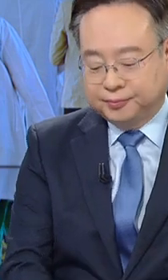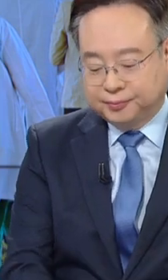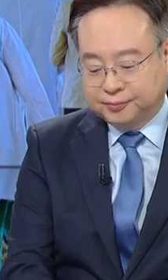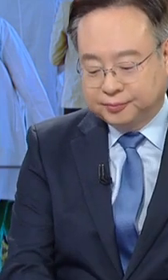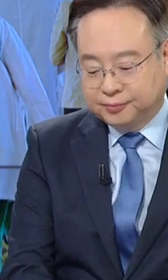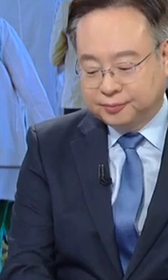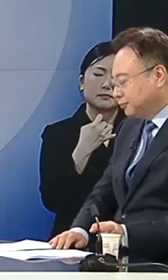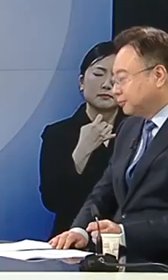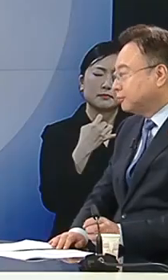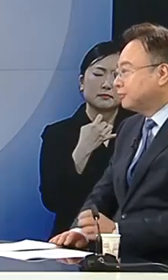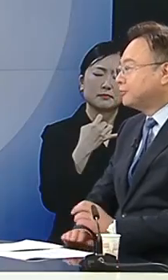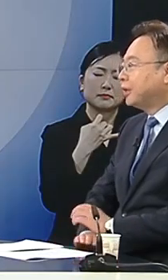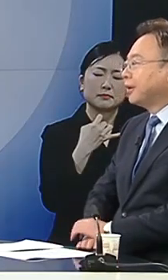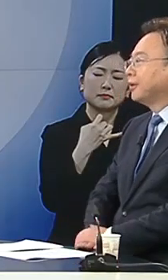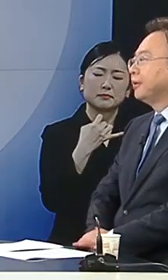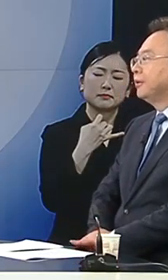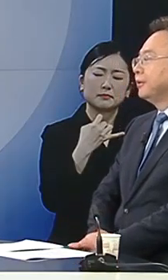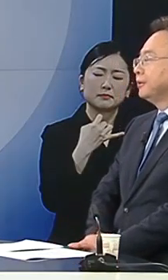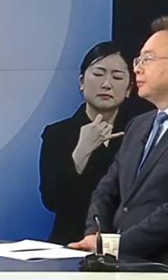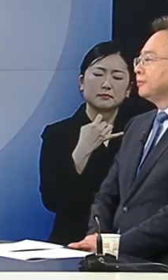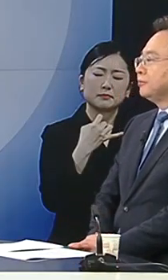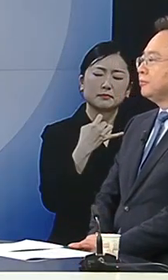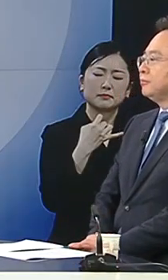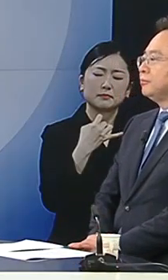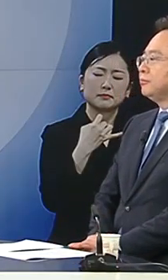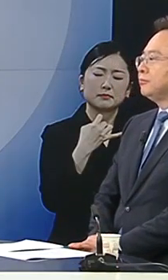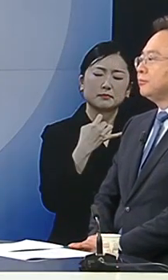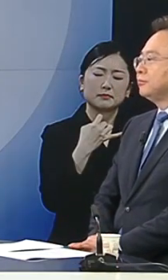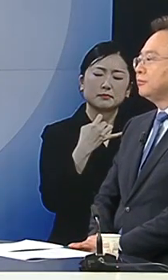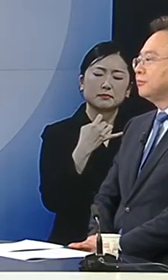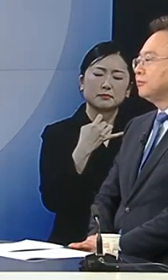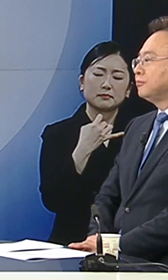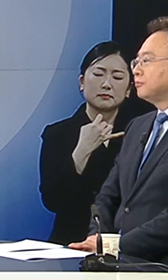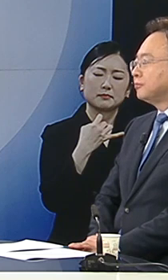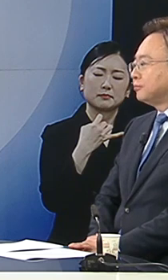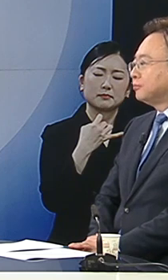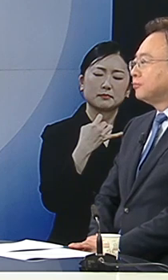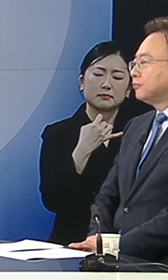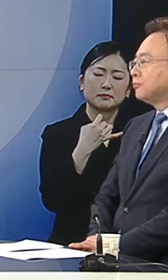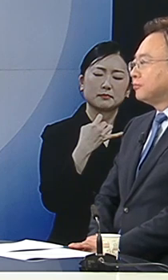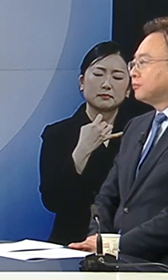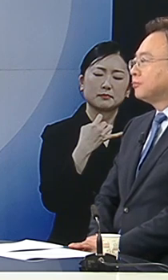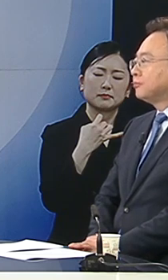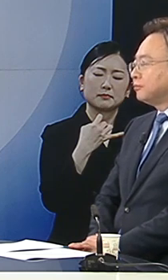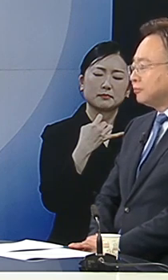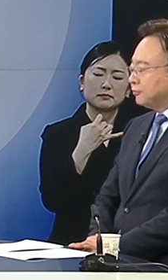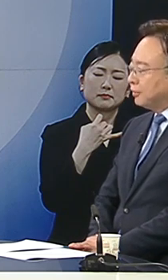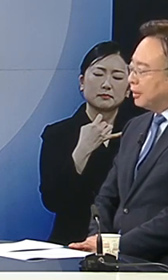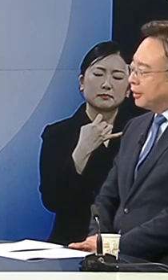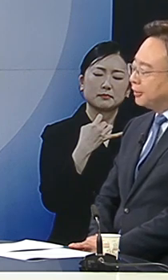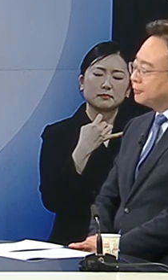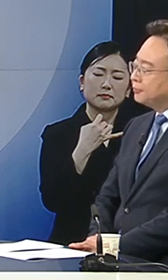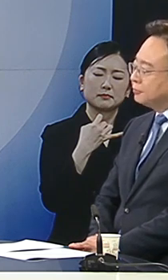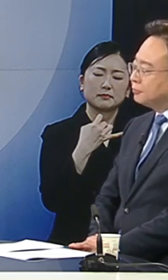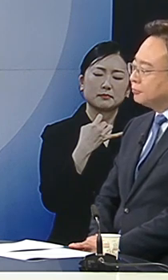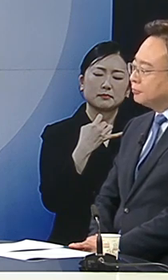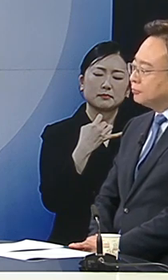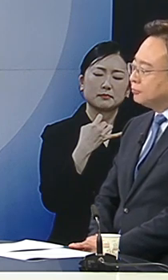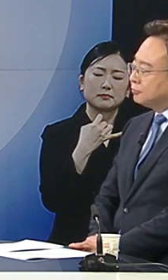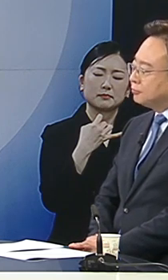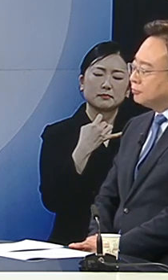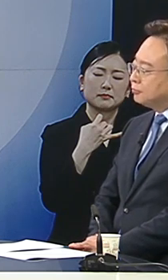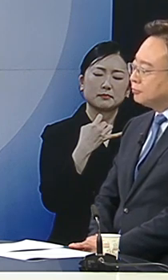하나씩 장관님께 질문 드리기 전에 큰 네. 틀에서 사실 이번 주제를 놓고 여러 전문가를 놓고 저희가 대담도 많이 해봤는데